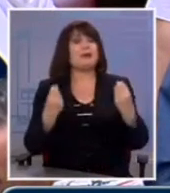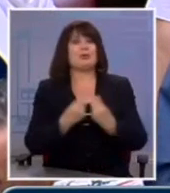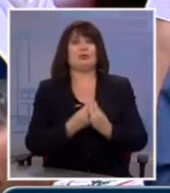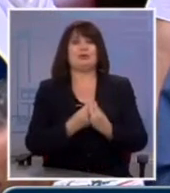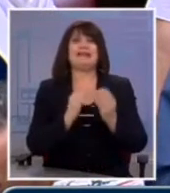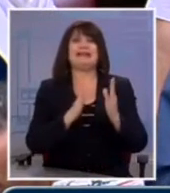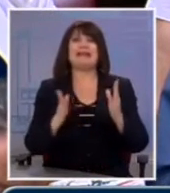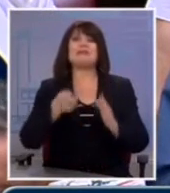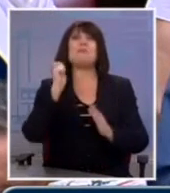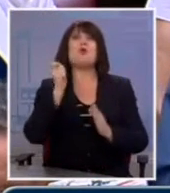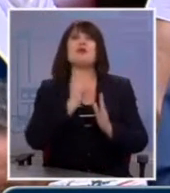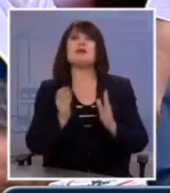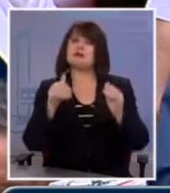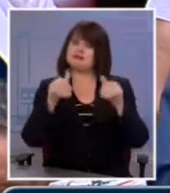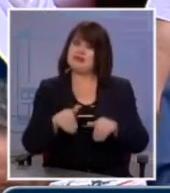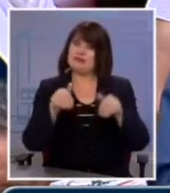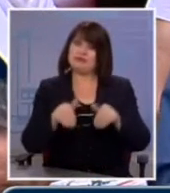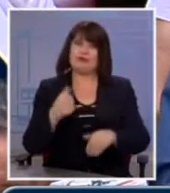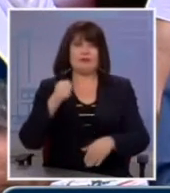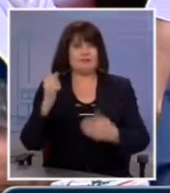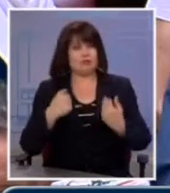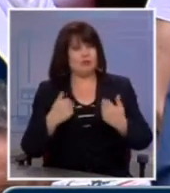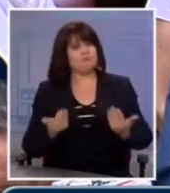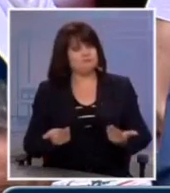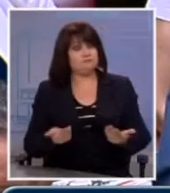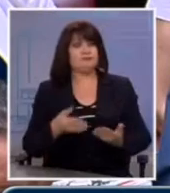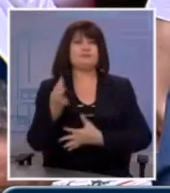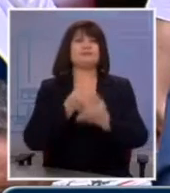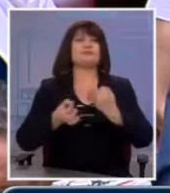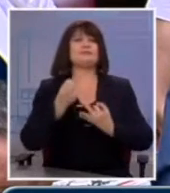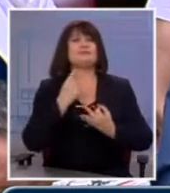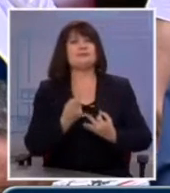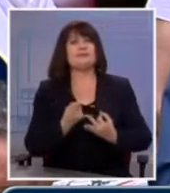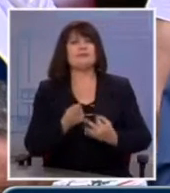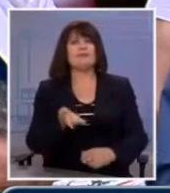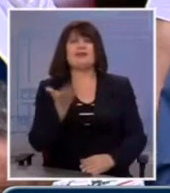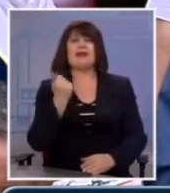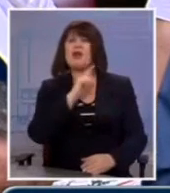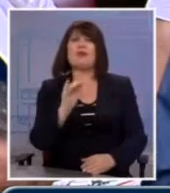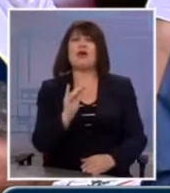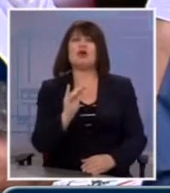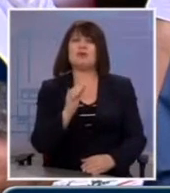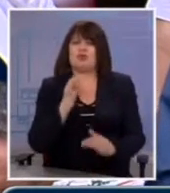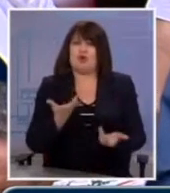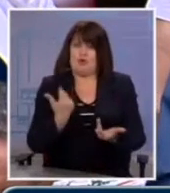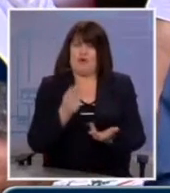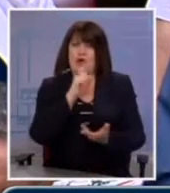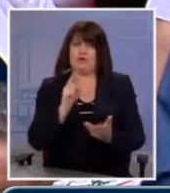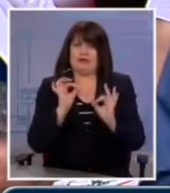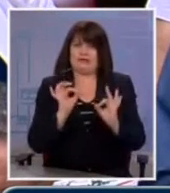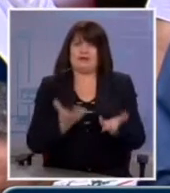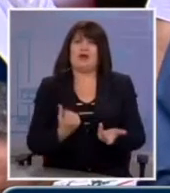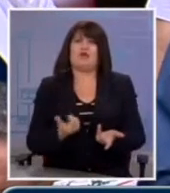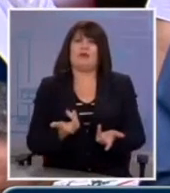είναι πολιτικής τάξης. Τα σέβομαι, διαφωνούμε, όπως το επιχείρημα ότι έχουμε ανύπαρκτο ερώτημα. Γιατί έχουμε ανύπαρκτο ερώτημα?